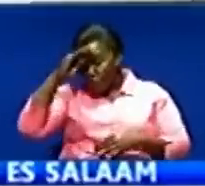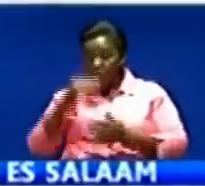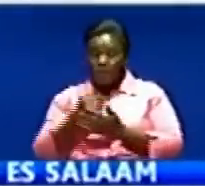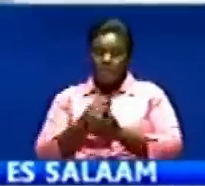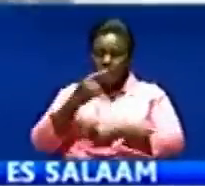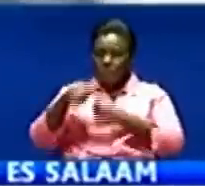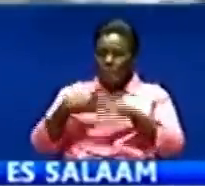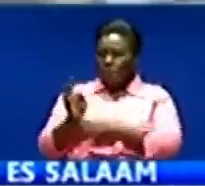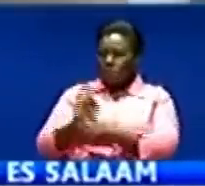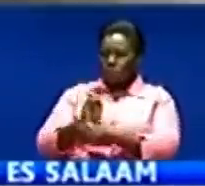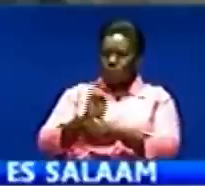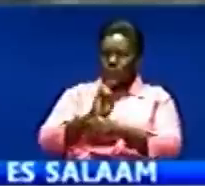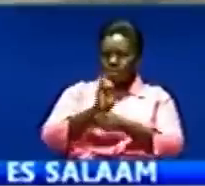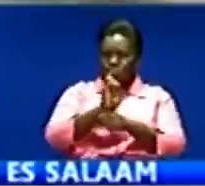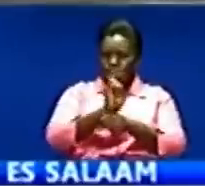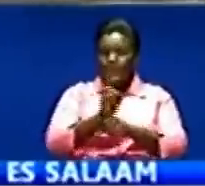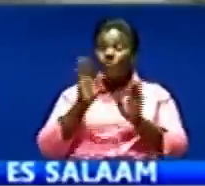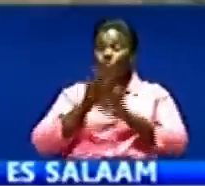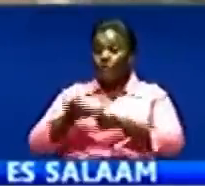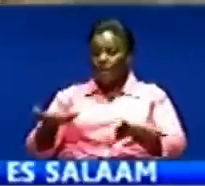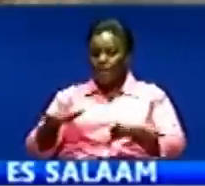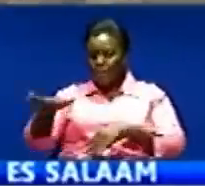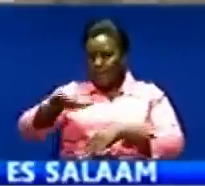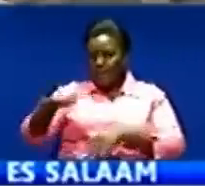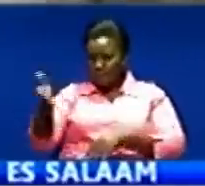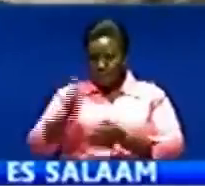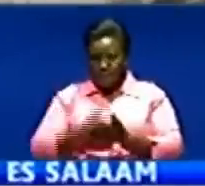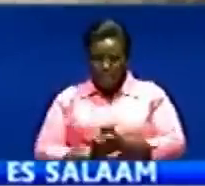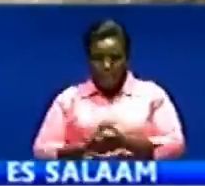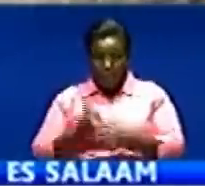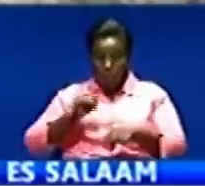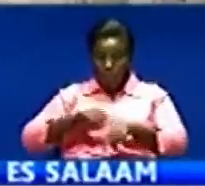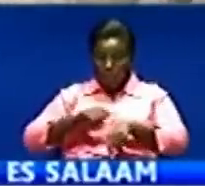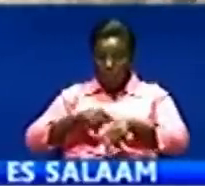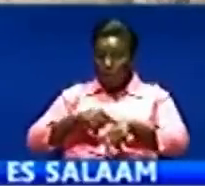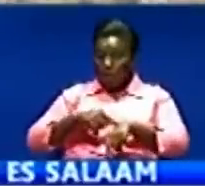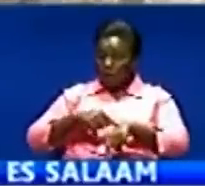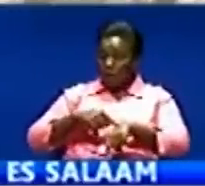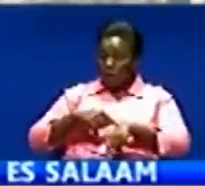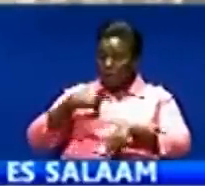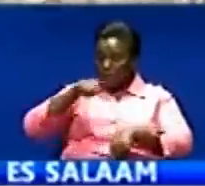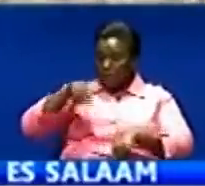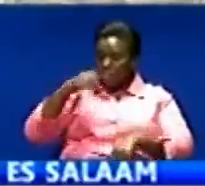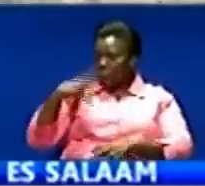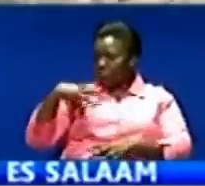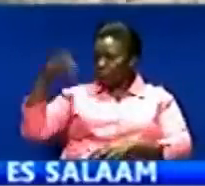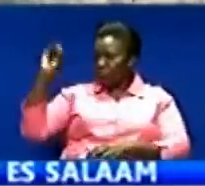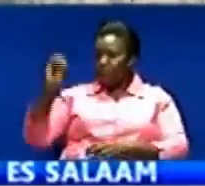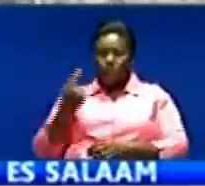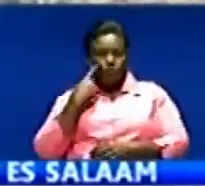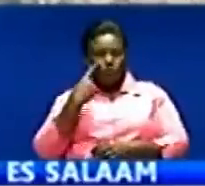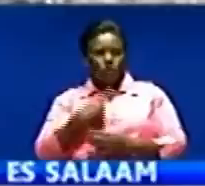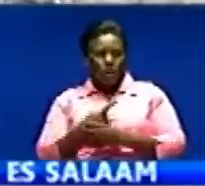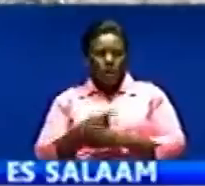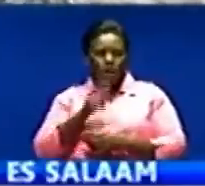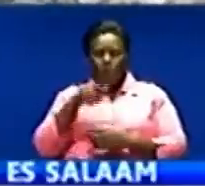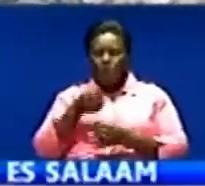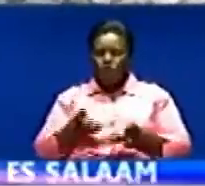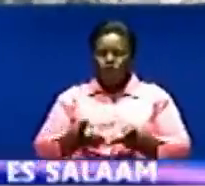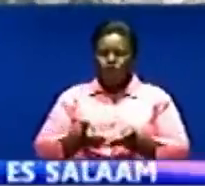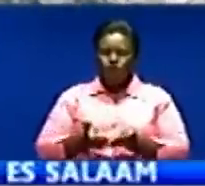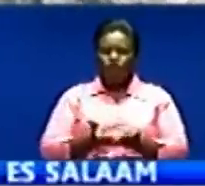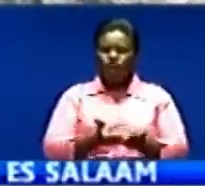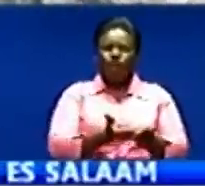vinasimamia usalama katika eneo hili. Lakini wakati tunaondoka hapa tayari vyombo vinavyohusika vinafanya kazi hapa ili kuhakikisha kwamba vinarudisha